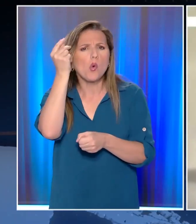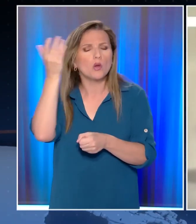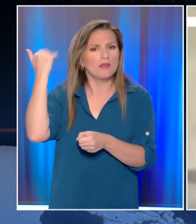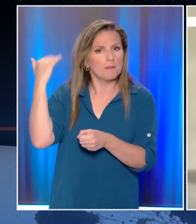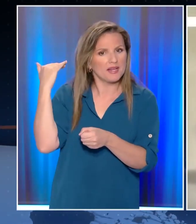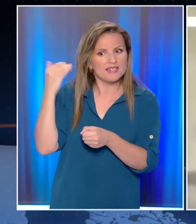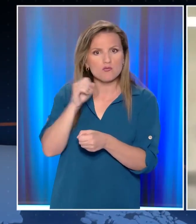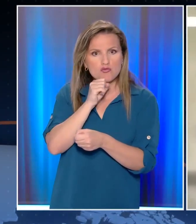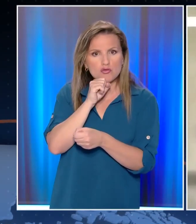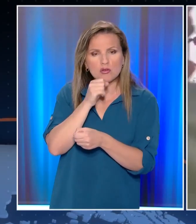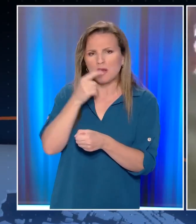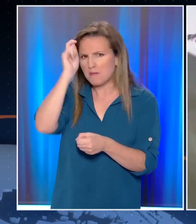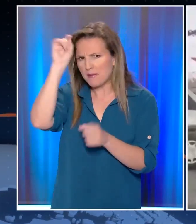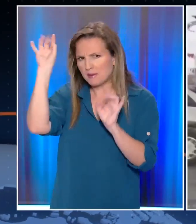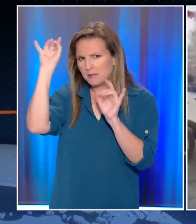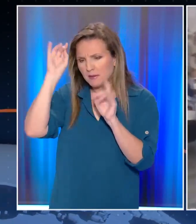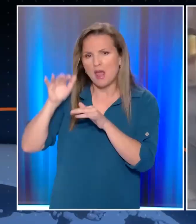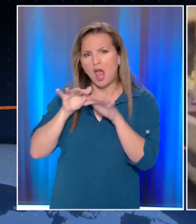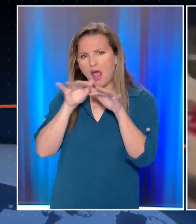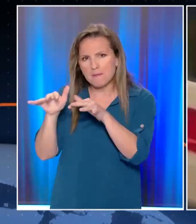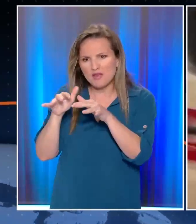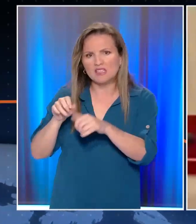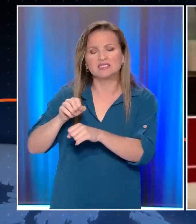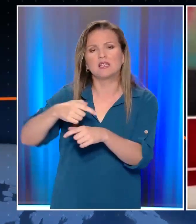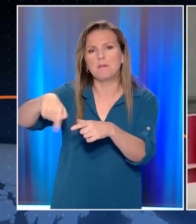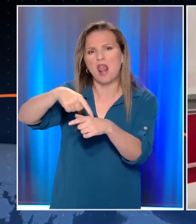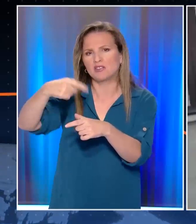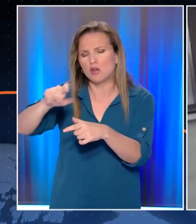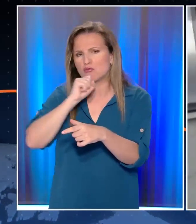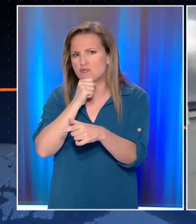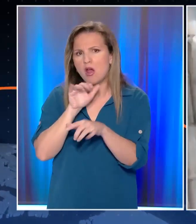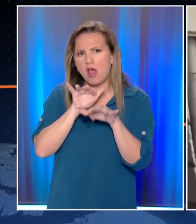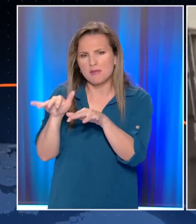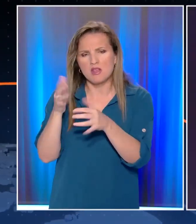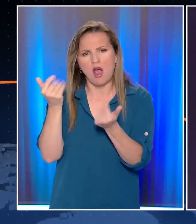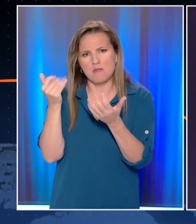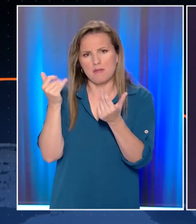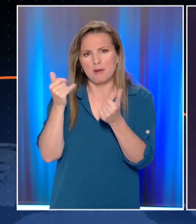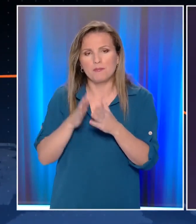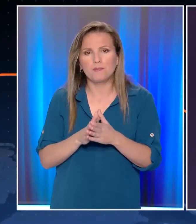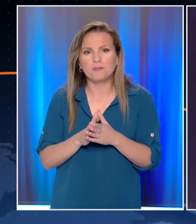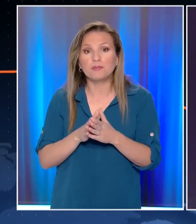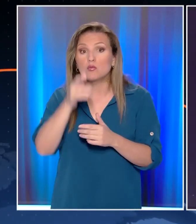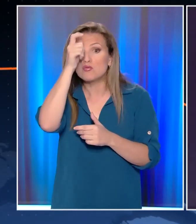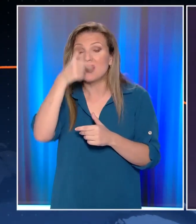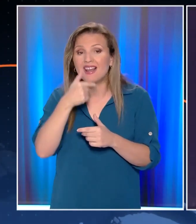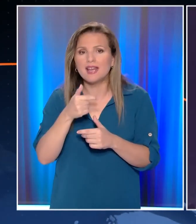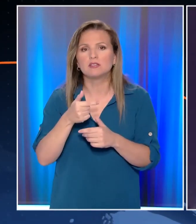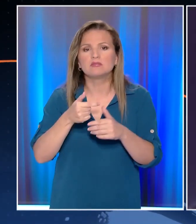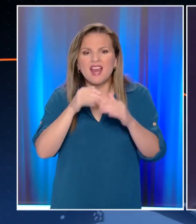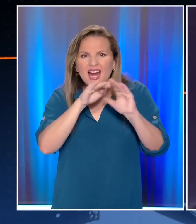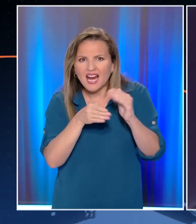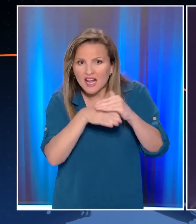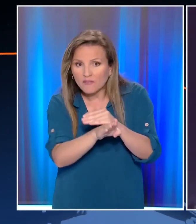πρώτη στιγμή το ΠΚΚ είχε αρνηθεί οποιαδήποτε σχέση του με επιθέσεις εναντίον πολιτικών στόχων. Σύμφωνα με την Άγκυρα, χτυπήθηκαν